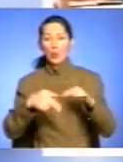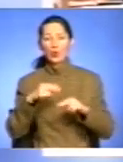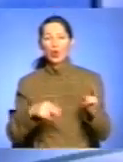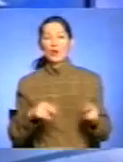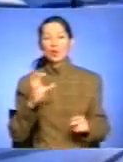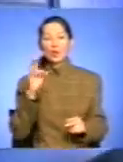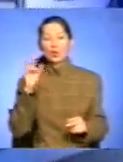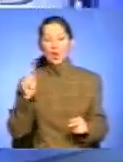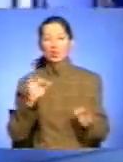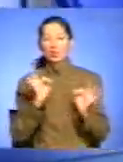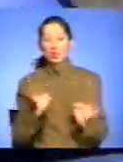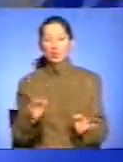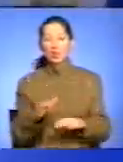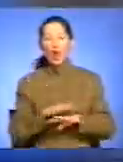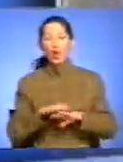суспільства».